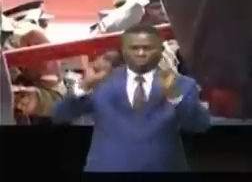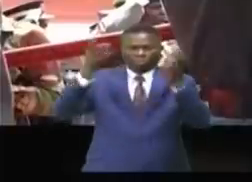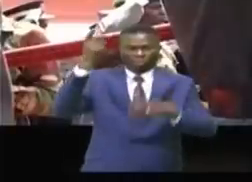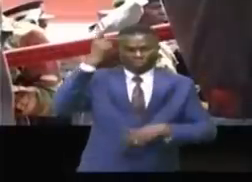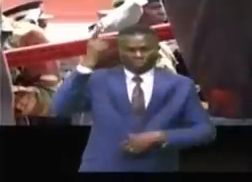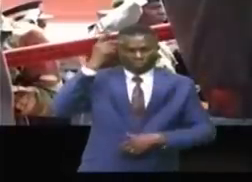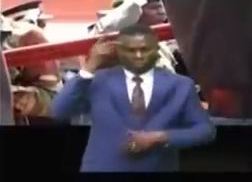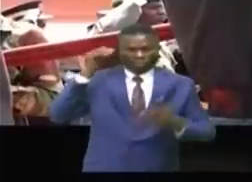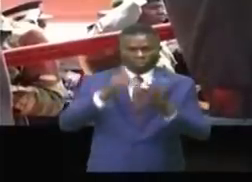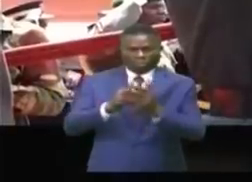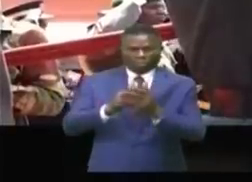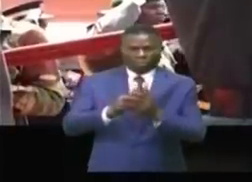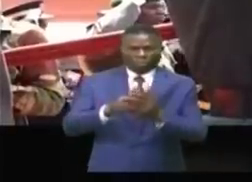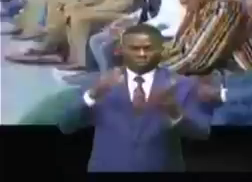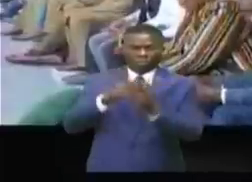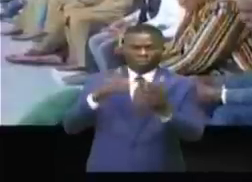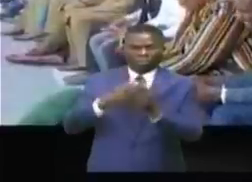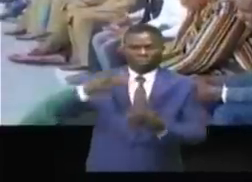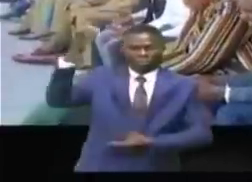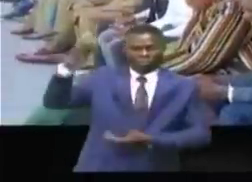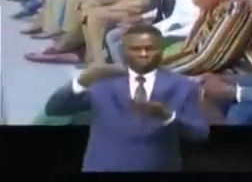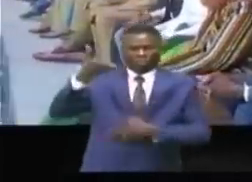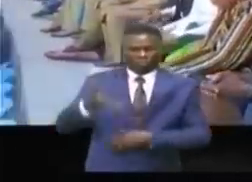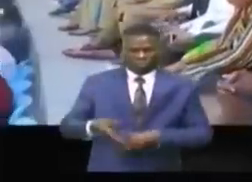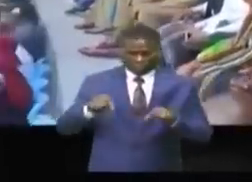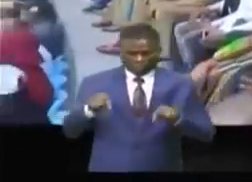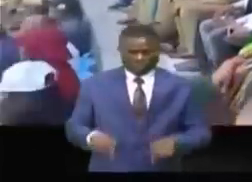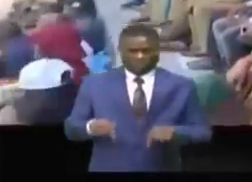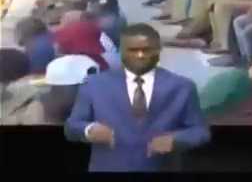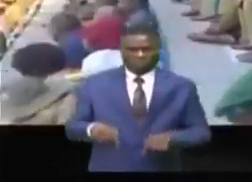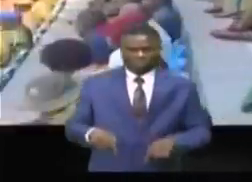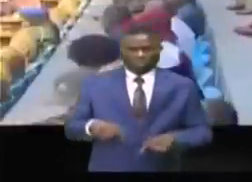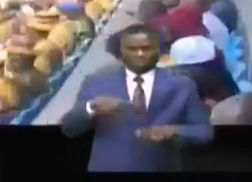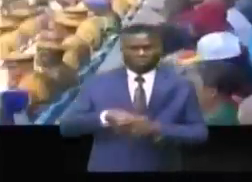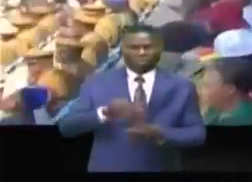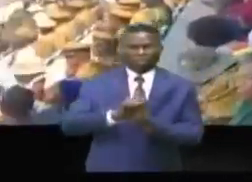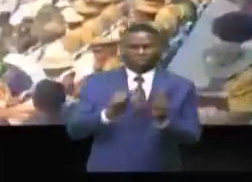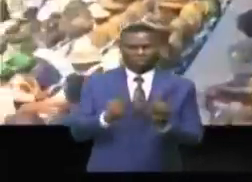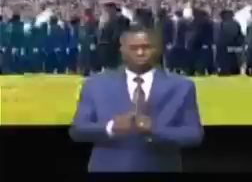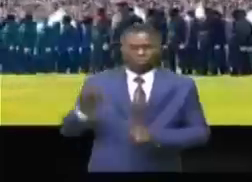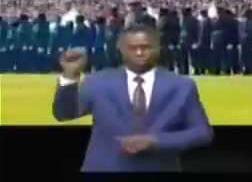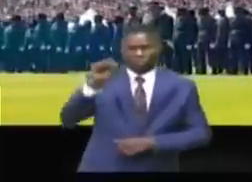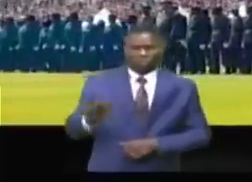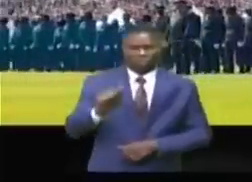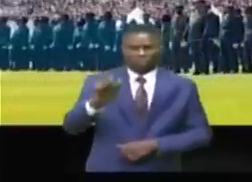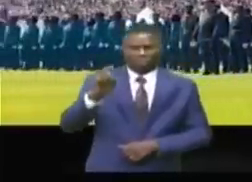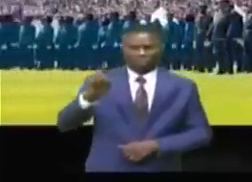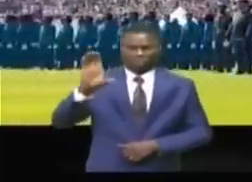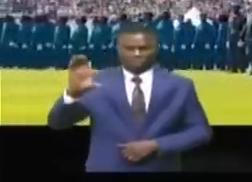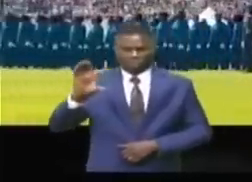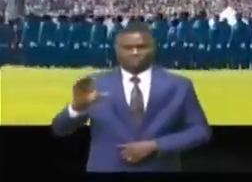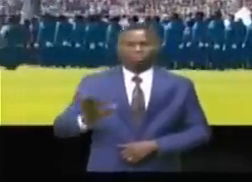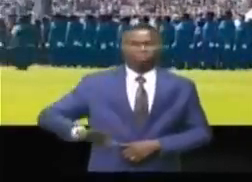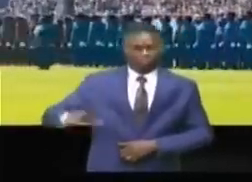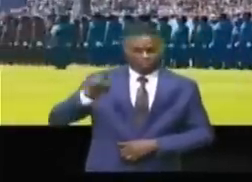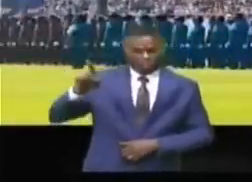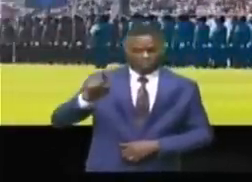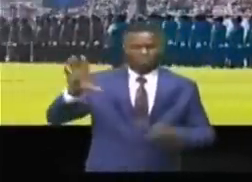Kinshasa face à l'attaque rwandaise. Actuellement, dans le cadre de la SADC, le Zimbabwe a donné son